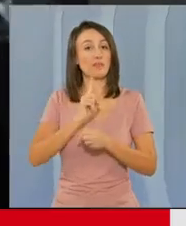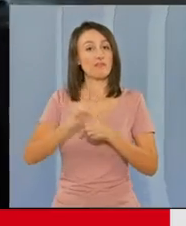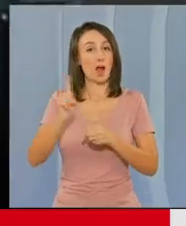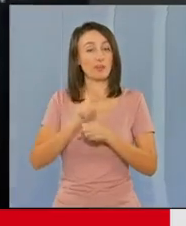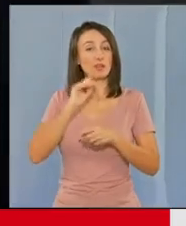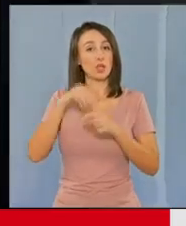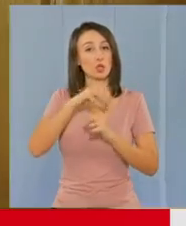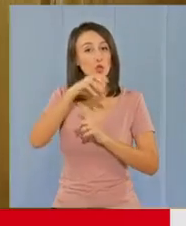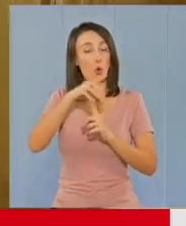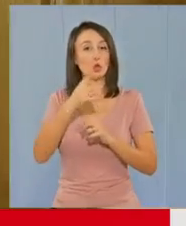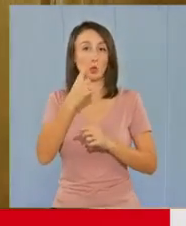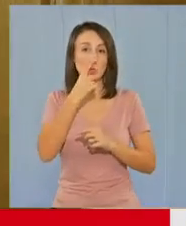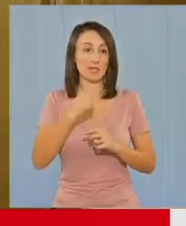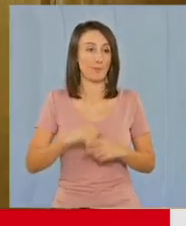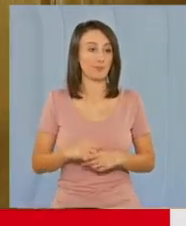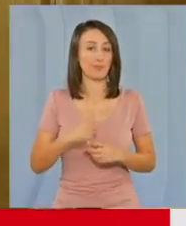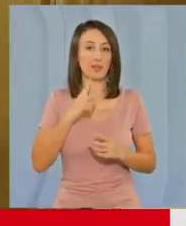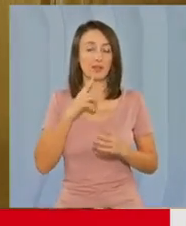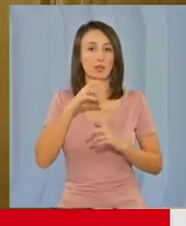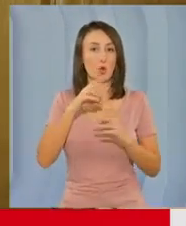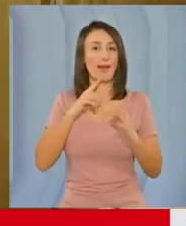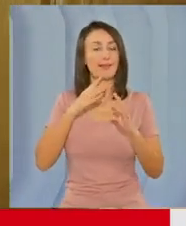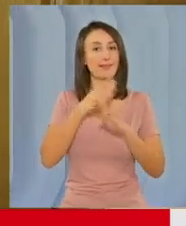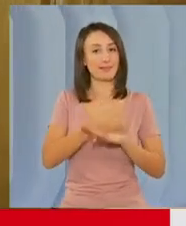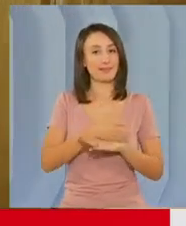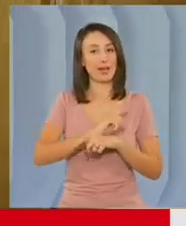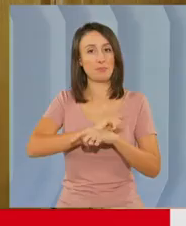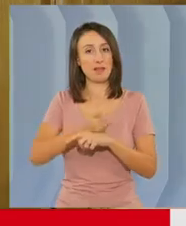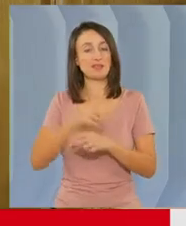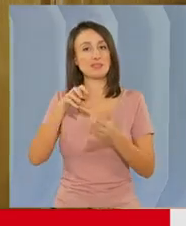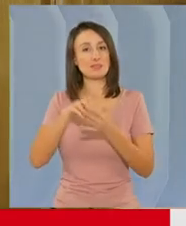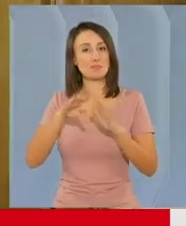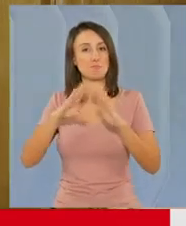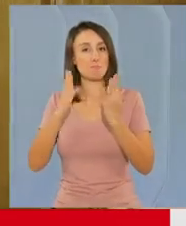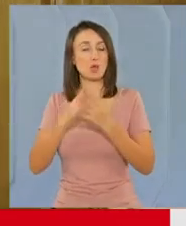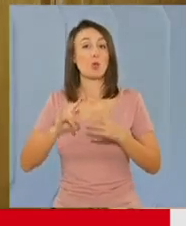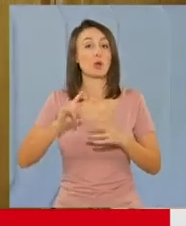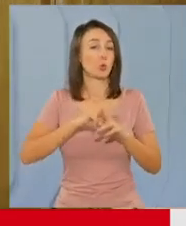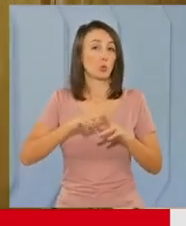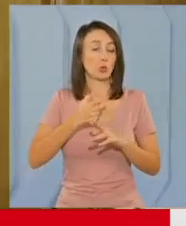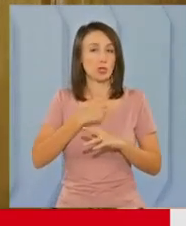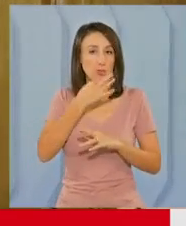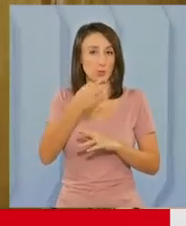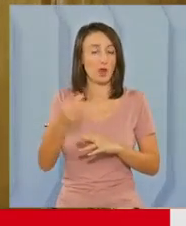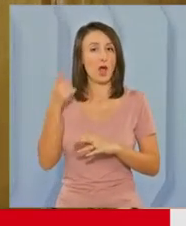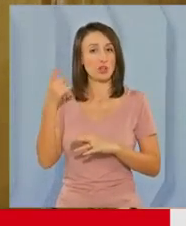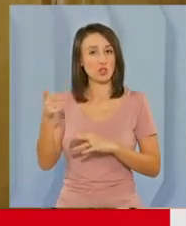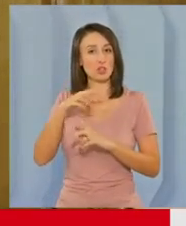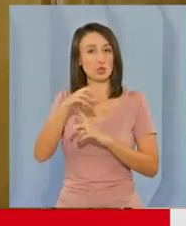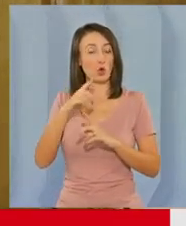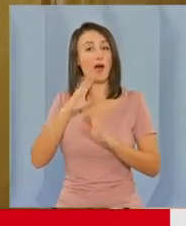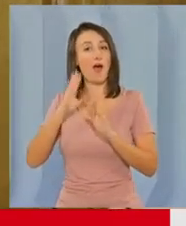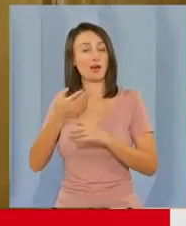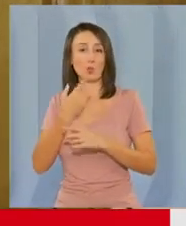de origine rusească. O dronă intră ilegal în spațiul aerian al României. Cum puteți anticipa că acea dronă are sau nu are